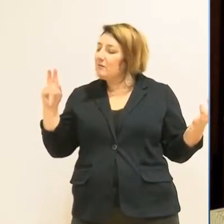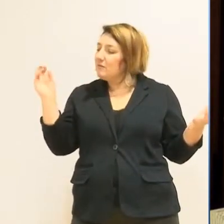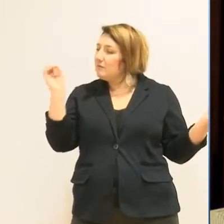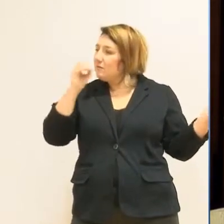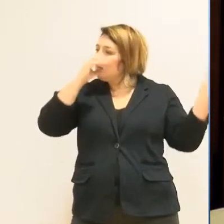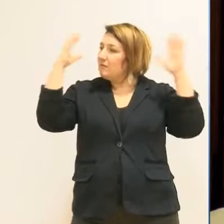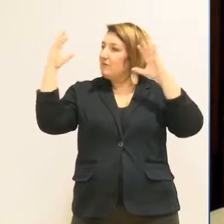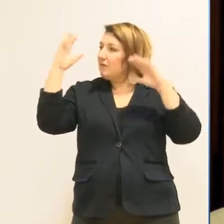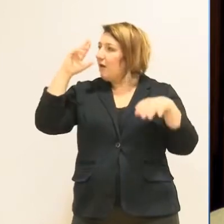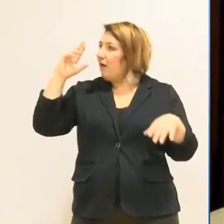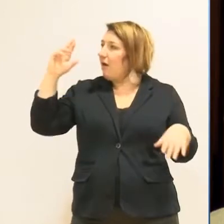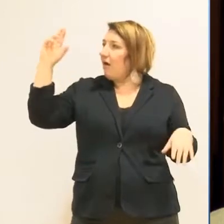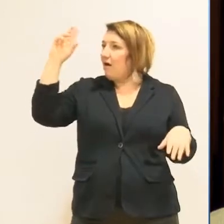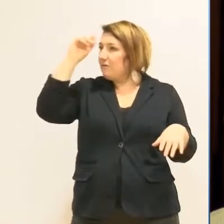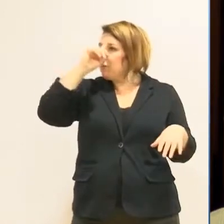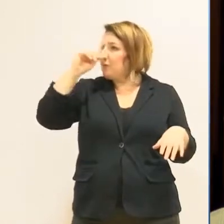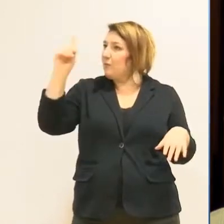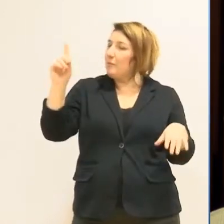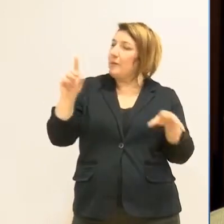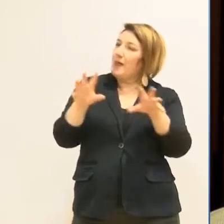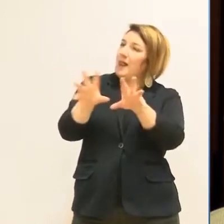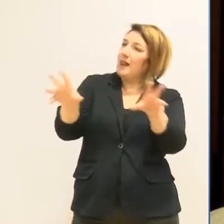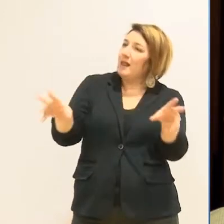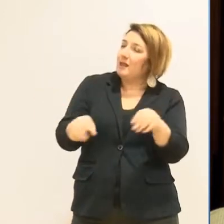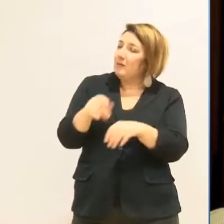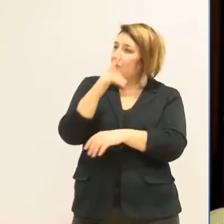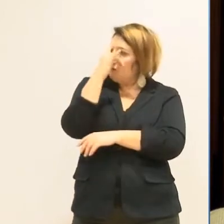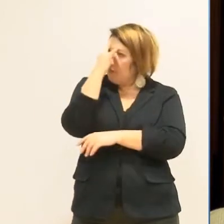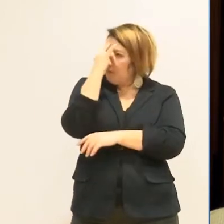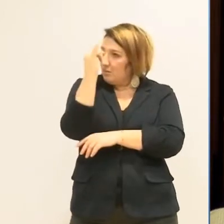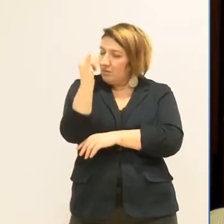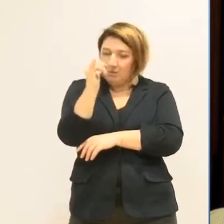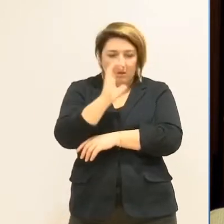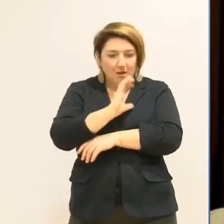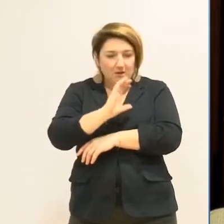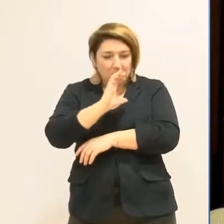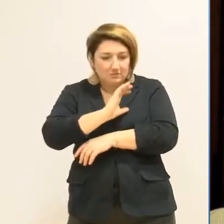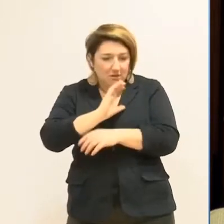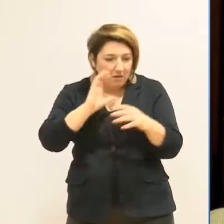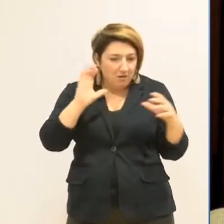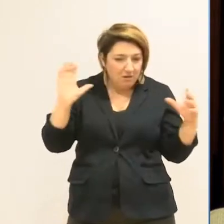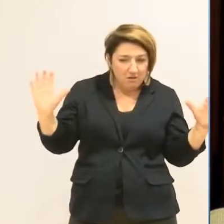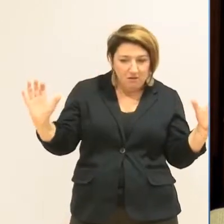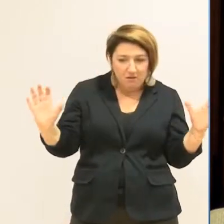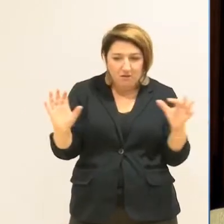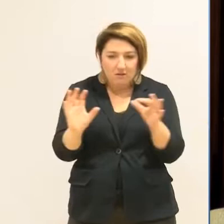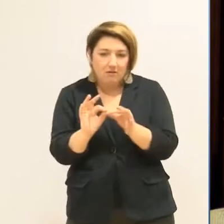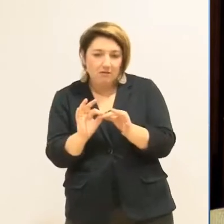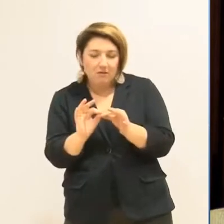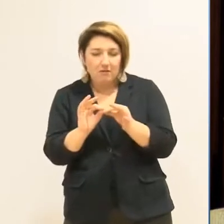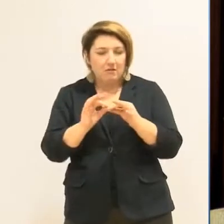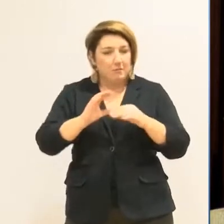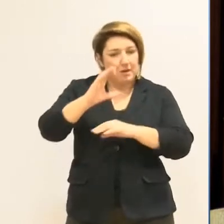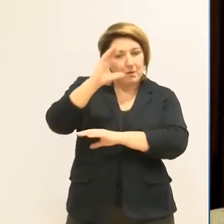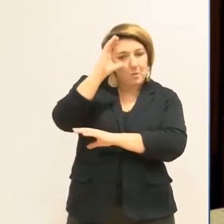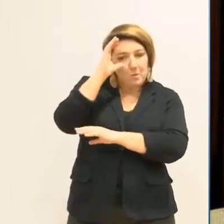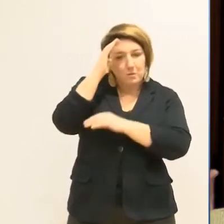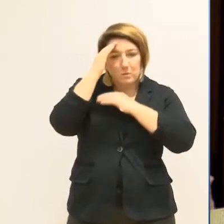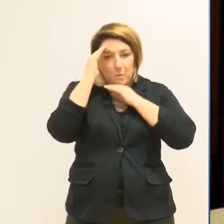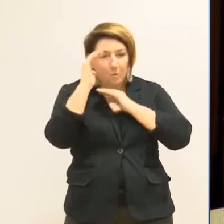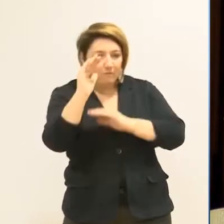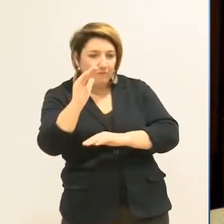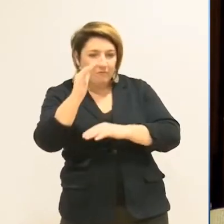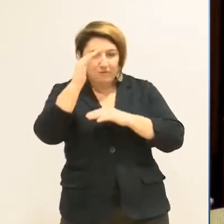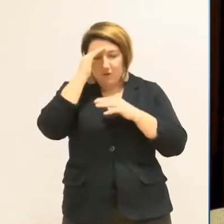que vous décidiez de vous attacher à concilier et non opposer les intérêts des uns et des autres, à rétablir un climat d'écoute et de